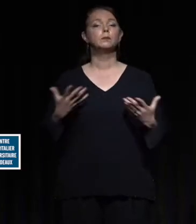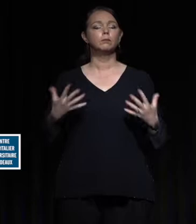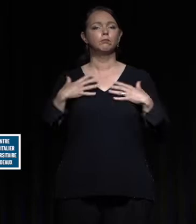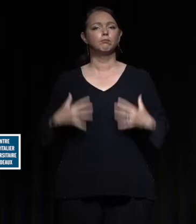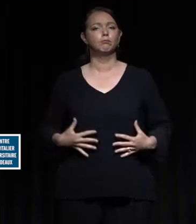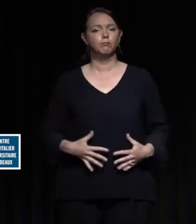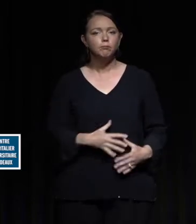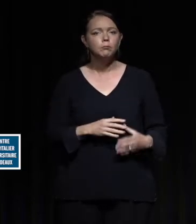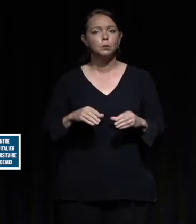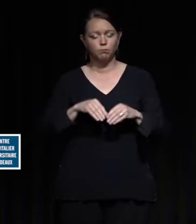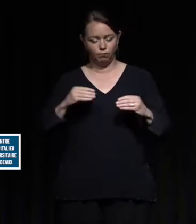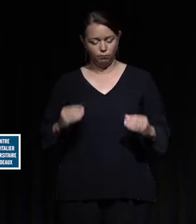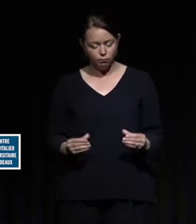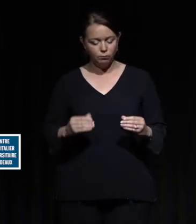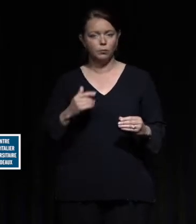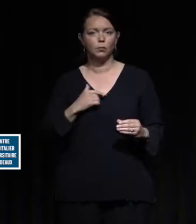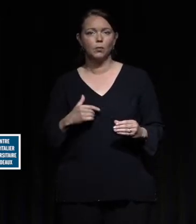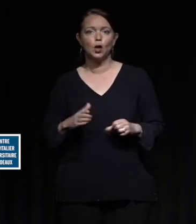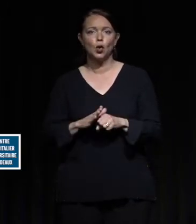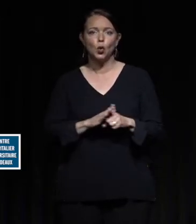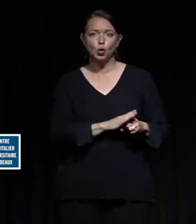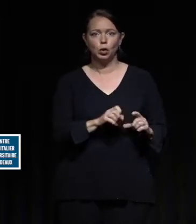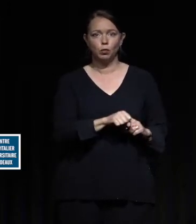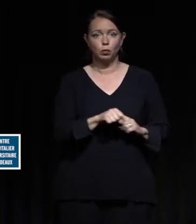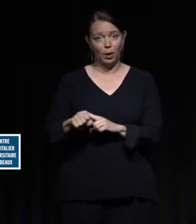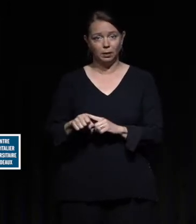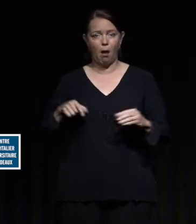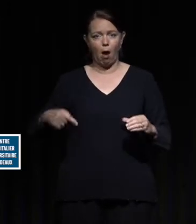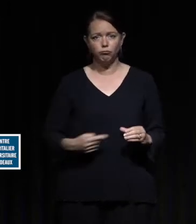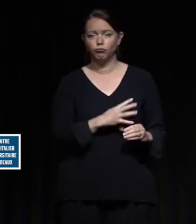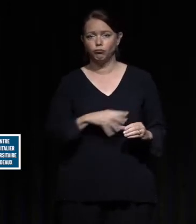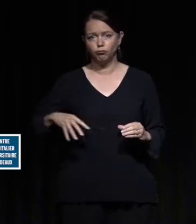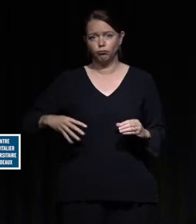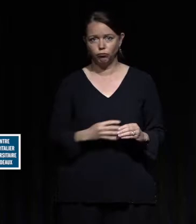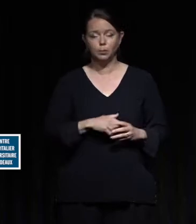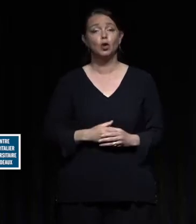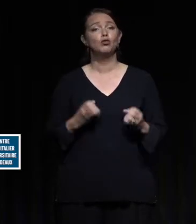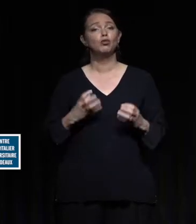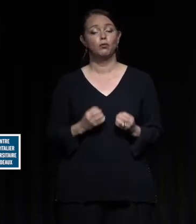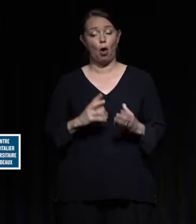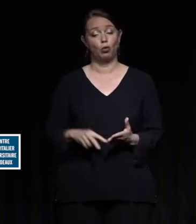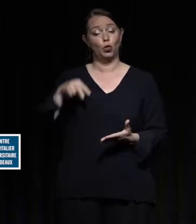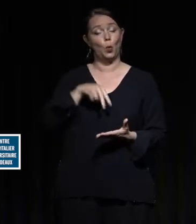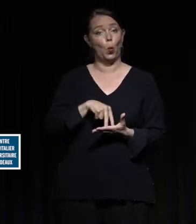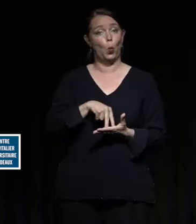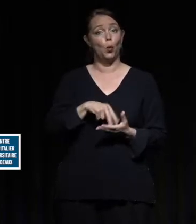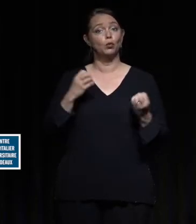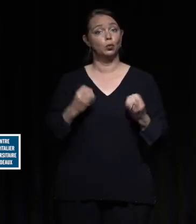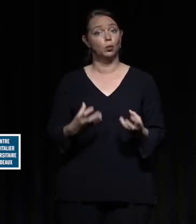flux péritonéal qui va de la gauche et de la droite. On est la plupart du temps debout, donc nos zones